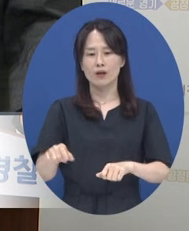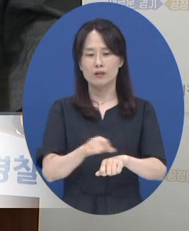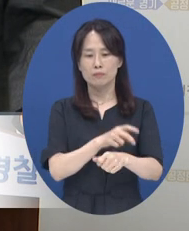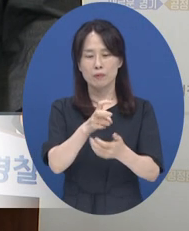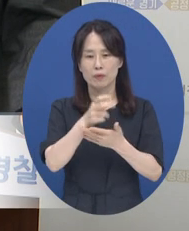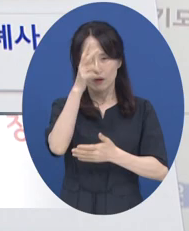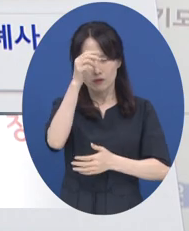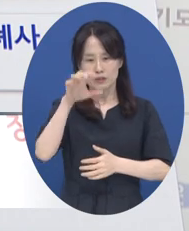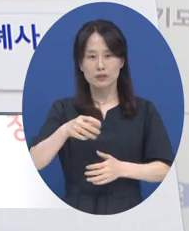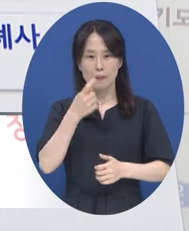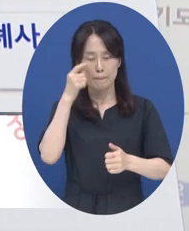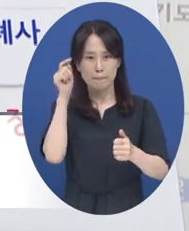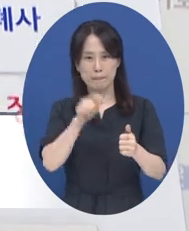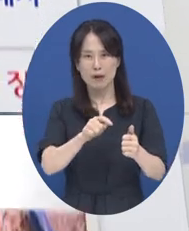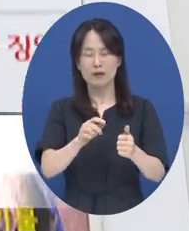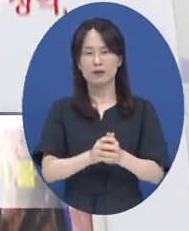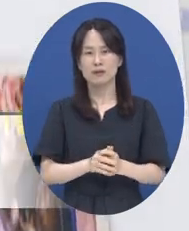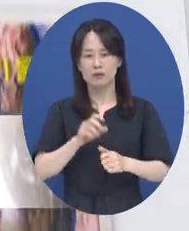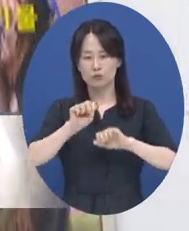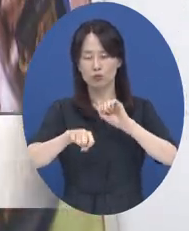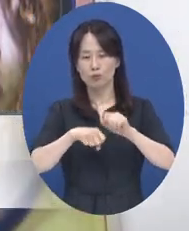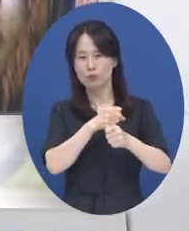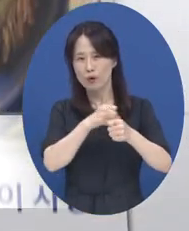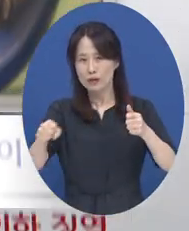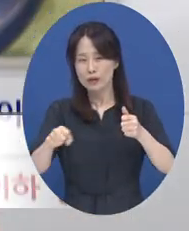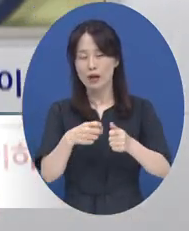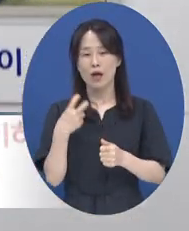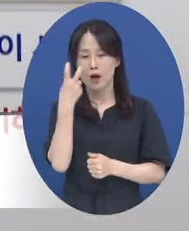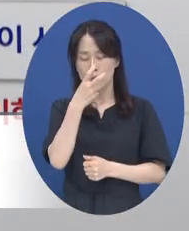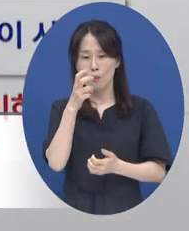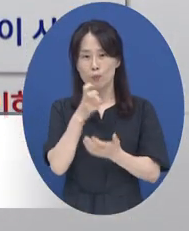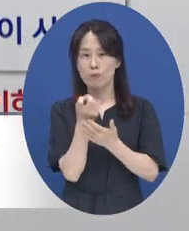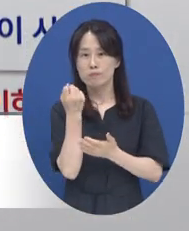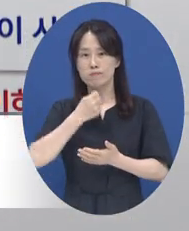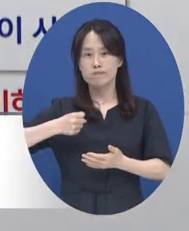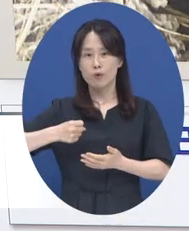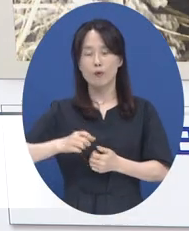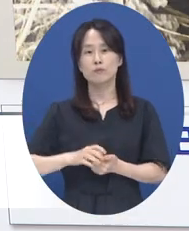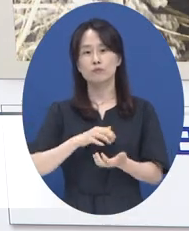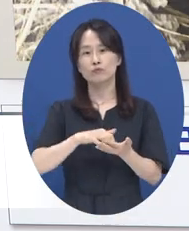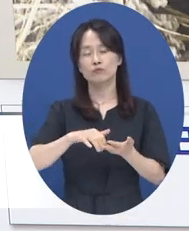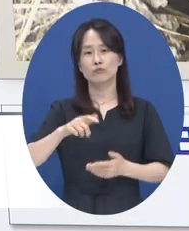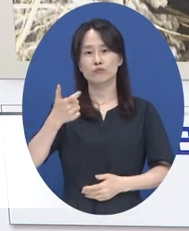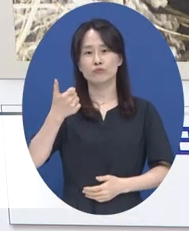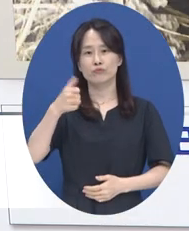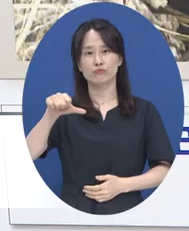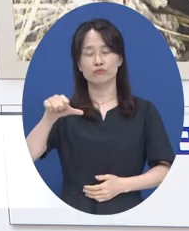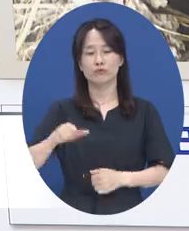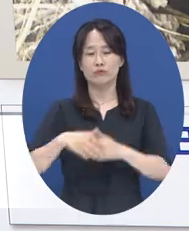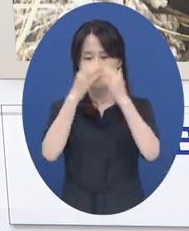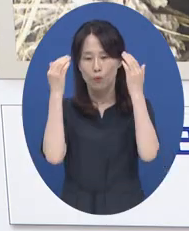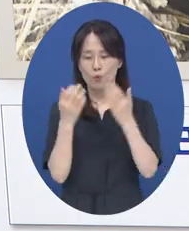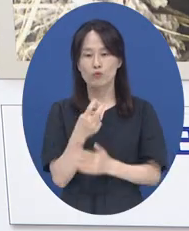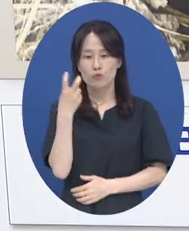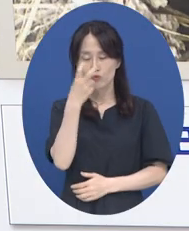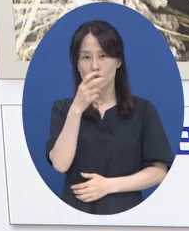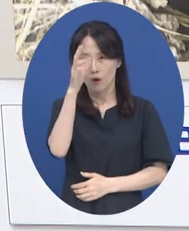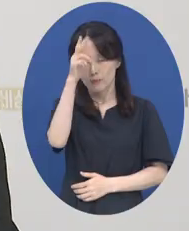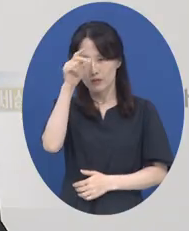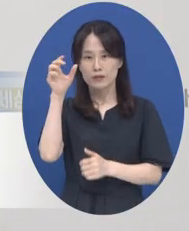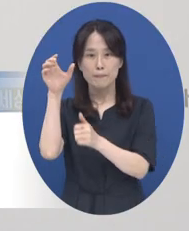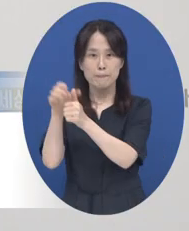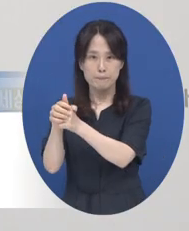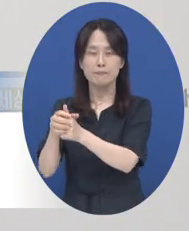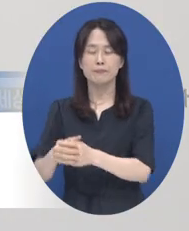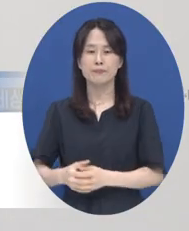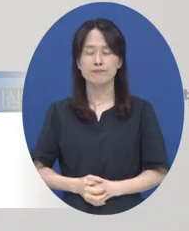전에 적발된 동물학대를 비롯한 동물보호법 위반 행위들은 65건 으로 모두 검찰에 송치 됐습니다